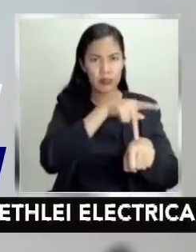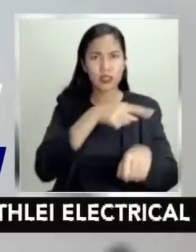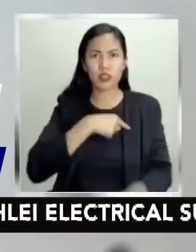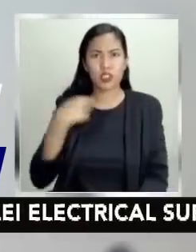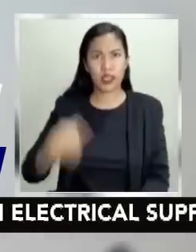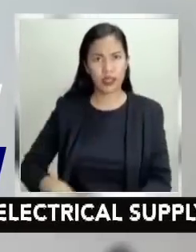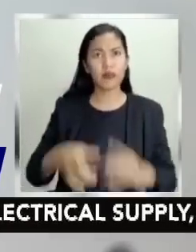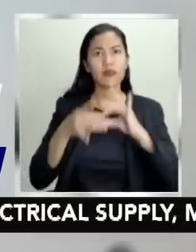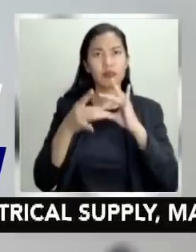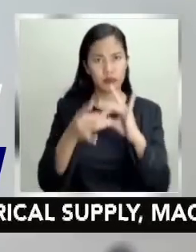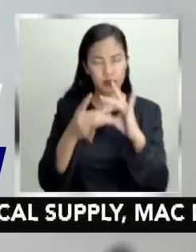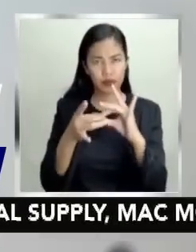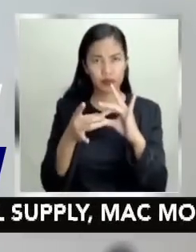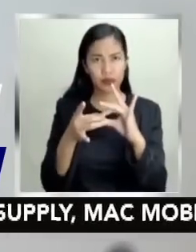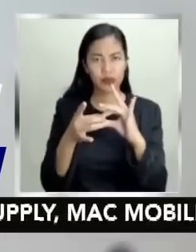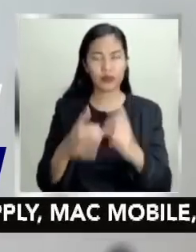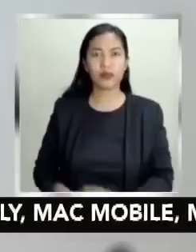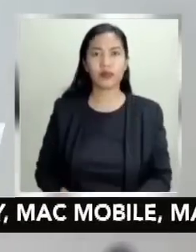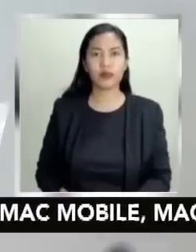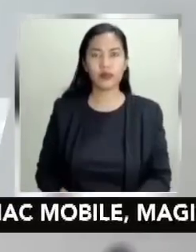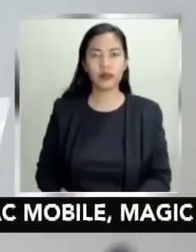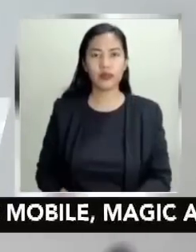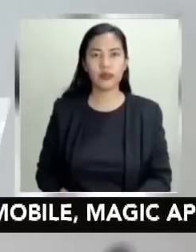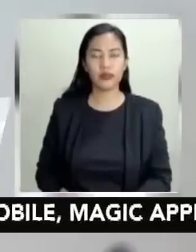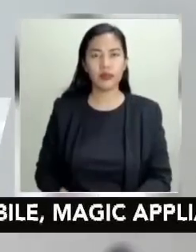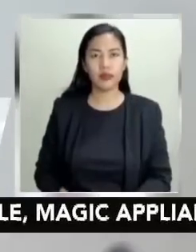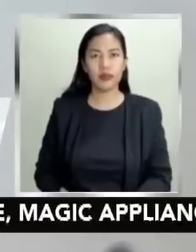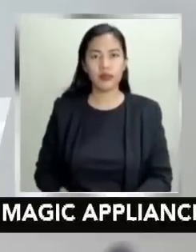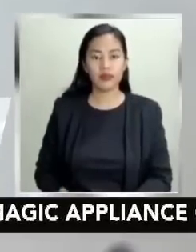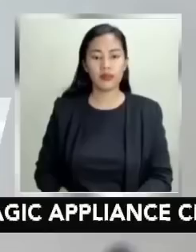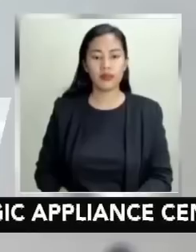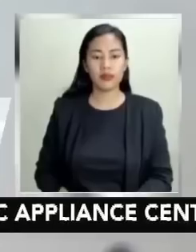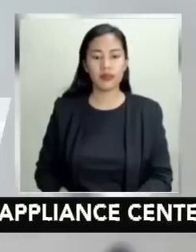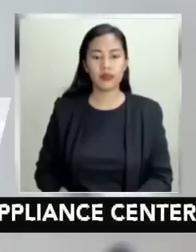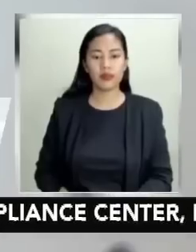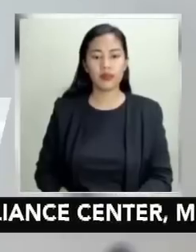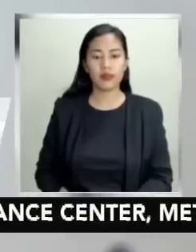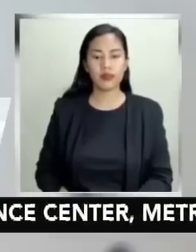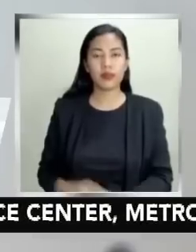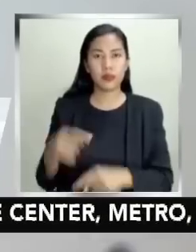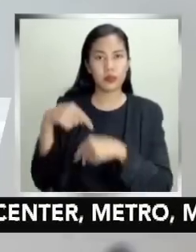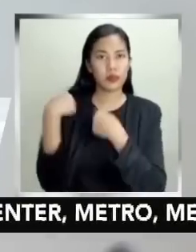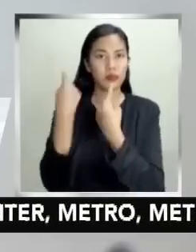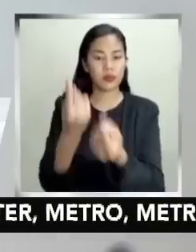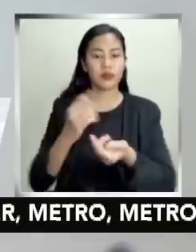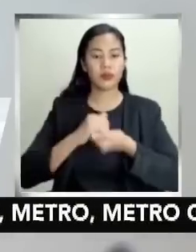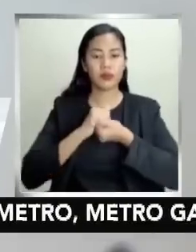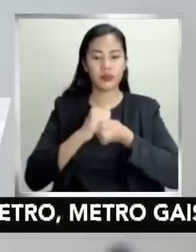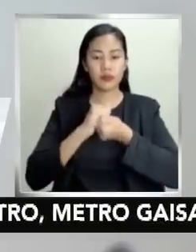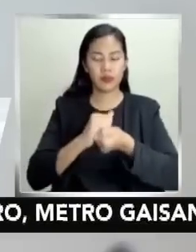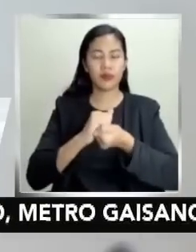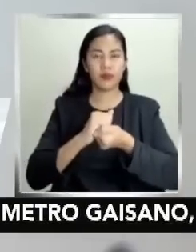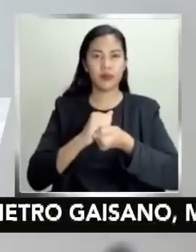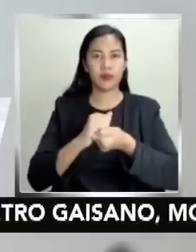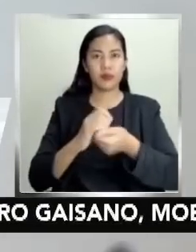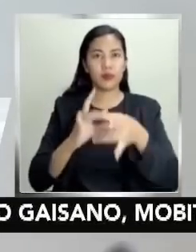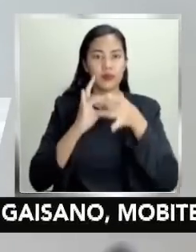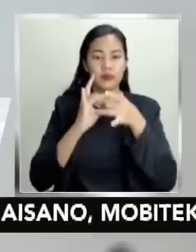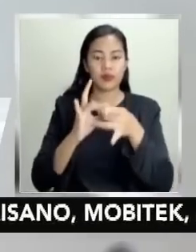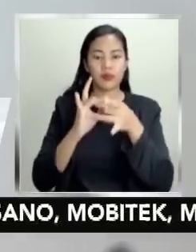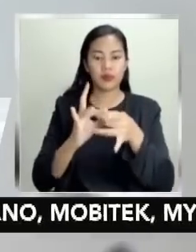for centuries, if not millenniums. And we believe friendship is the mainstream